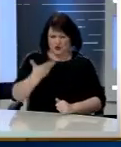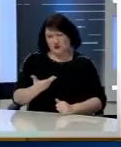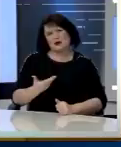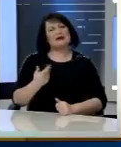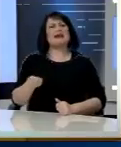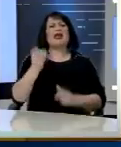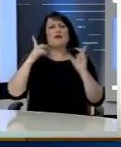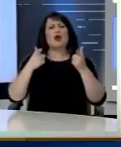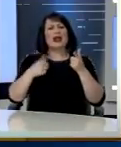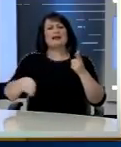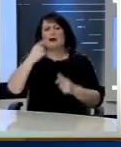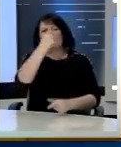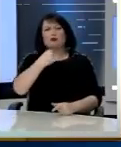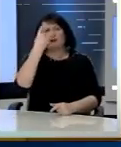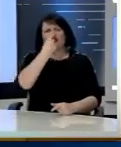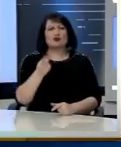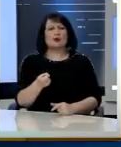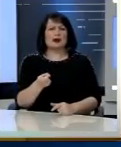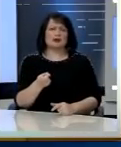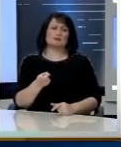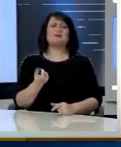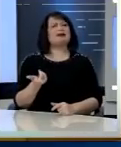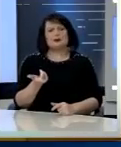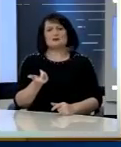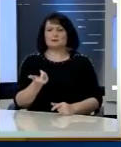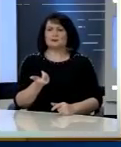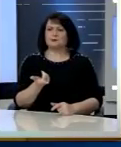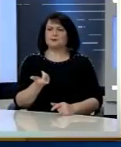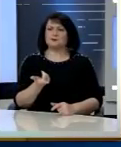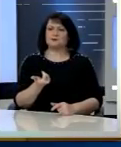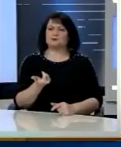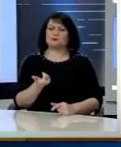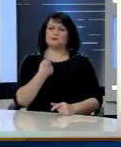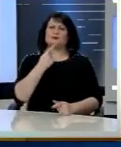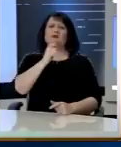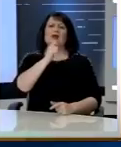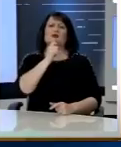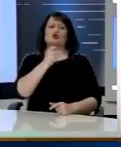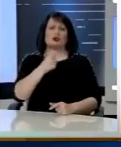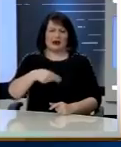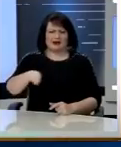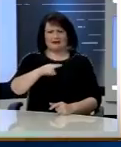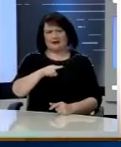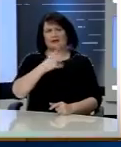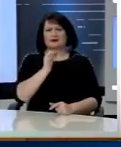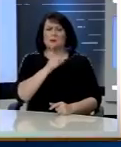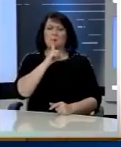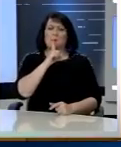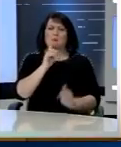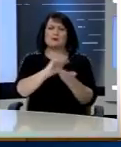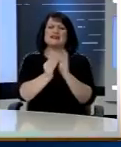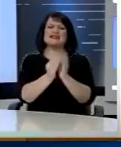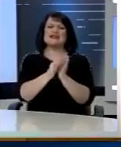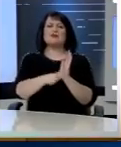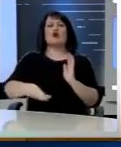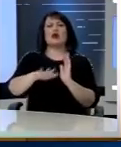επιδοθεί προσωπικά ως και οι φερόμενοι δημοσιογράφοι, υπάλληλοι της